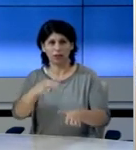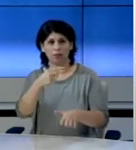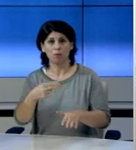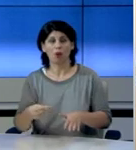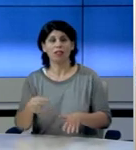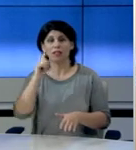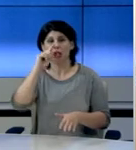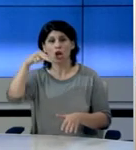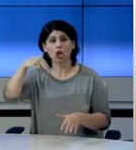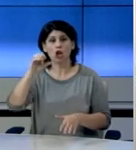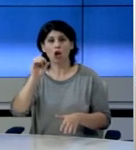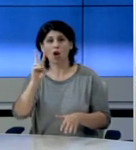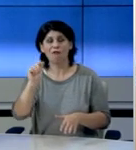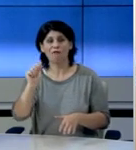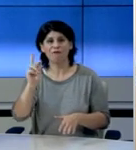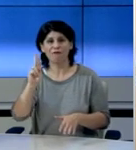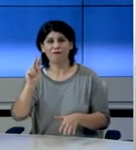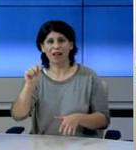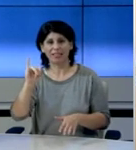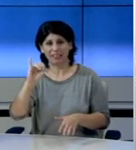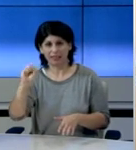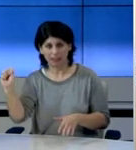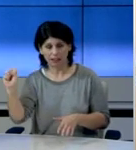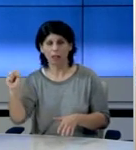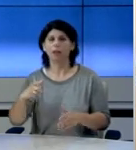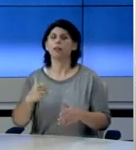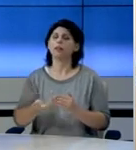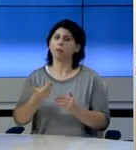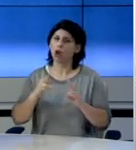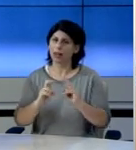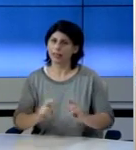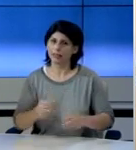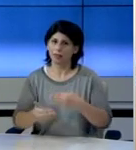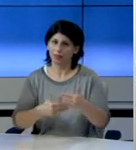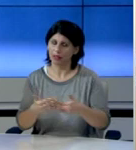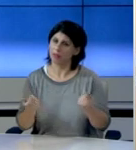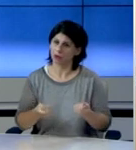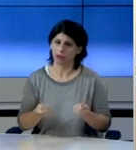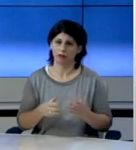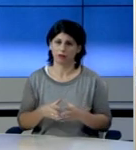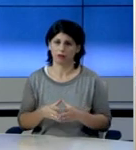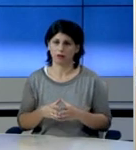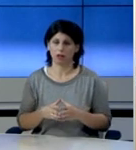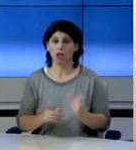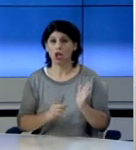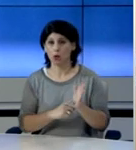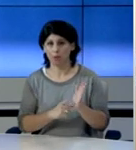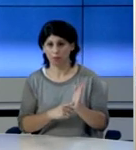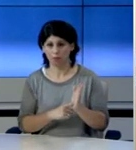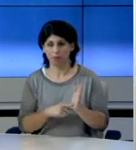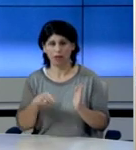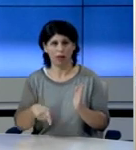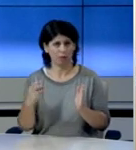το φιάσκο της ίδιας της προανακριτικής διαδικασίας που διεξάγεται. Και στην νομιμοποίηση αυτού